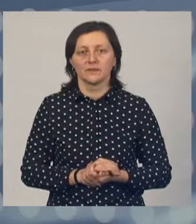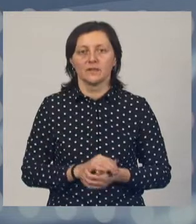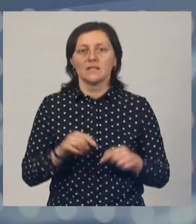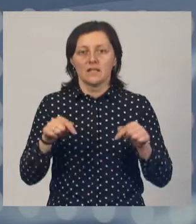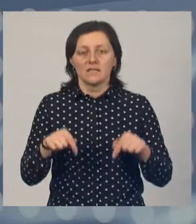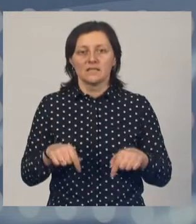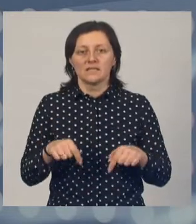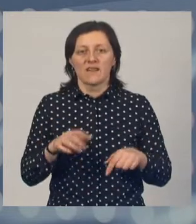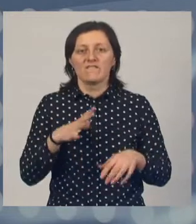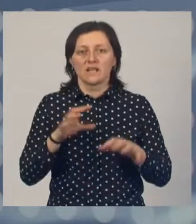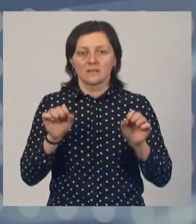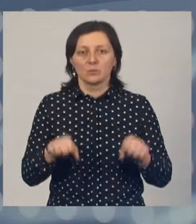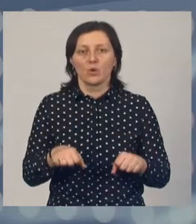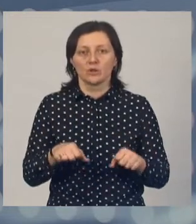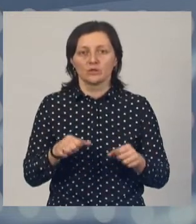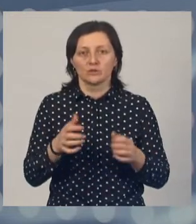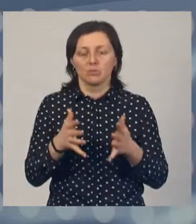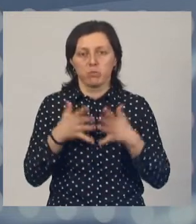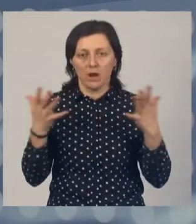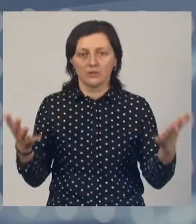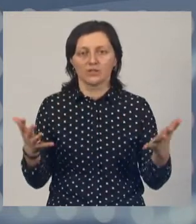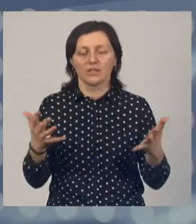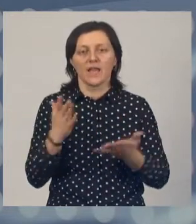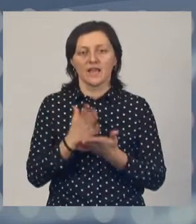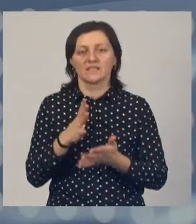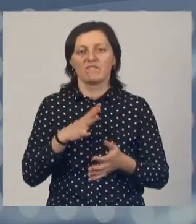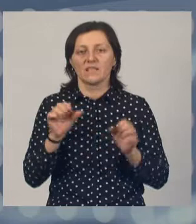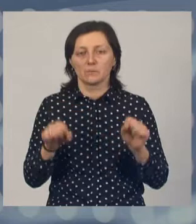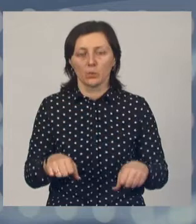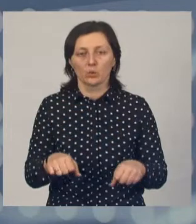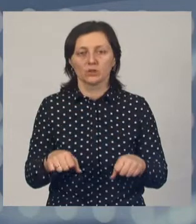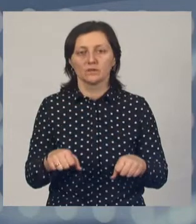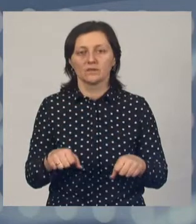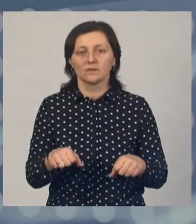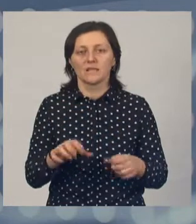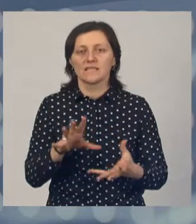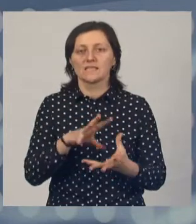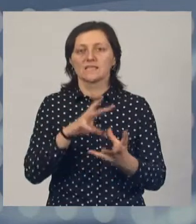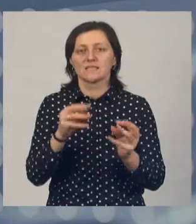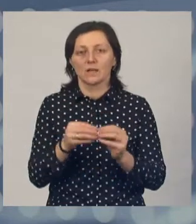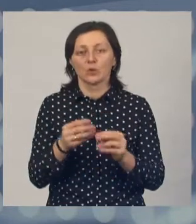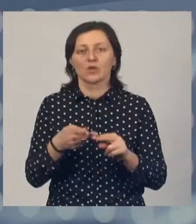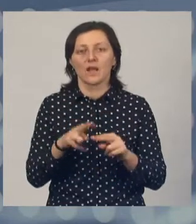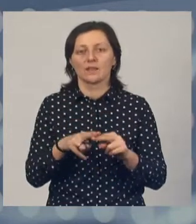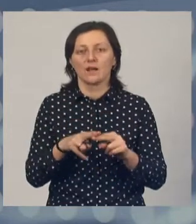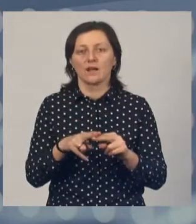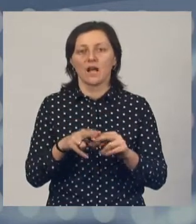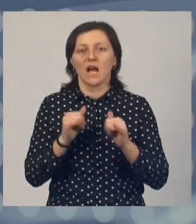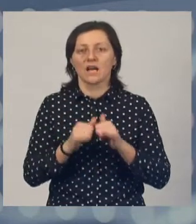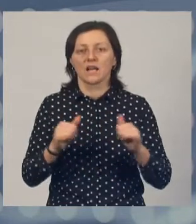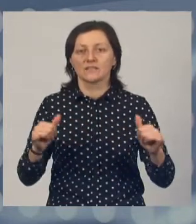конечно возможность и широкие главная возможность заключается это в развитие инфраструктуры